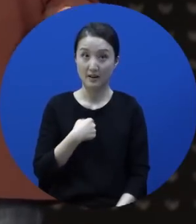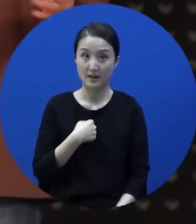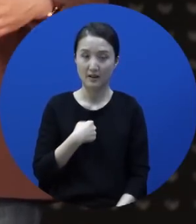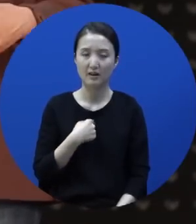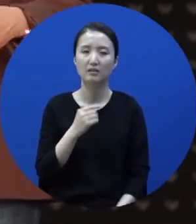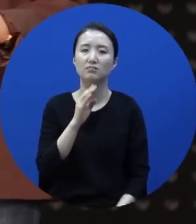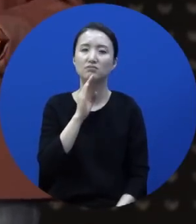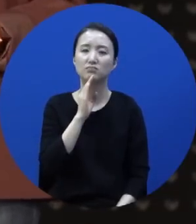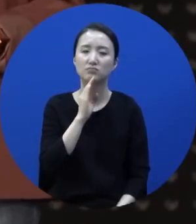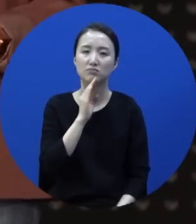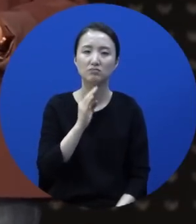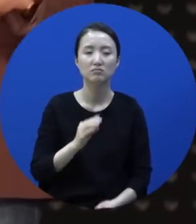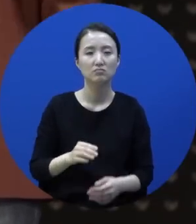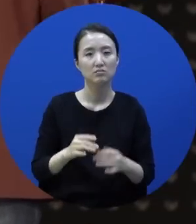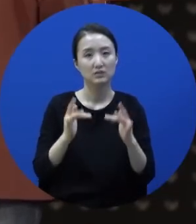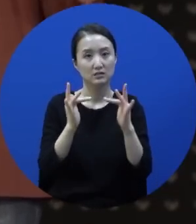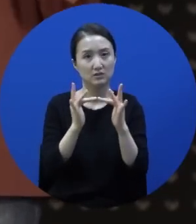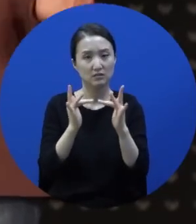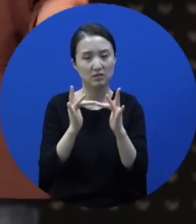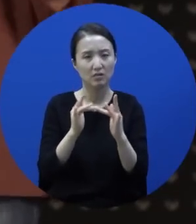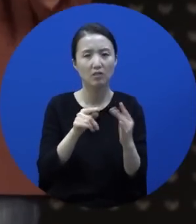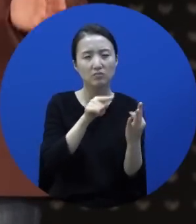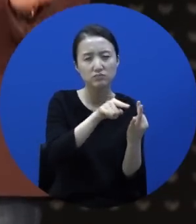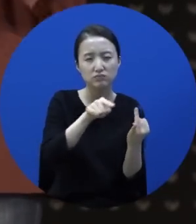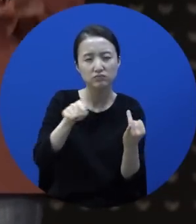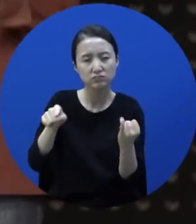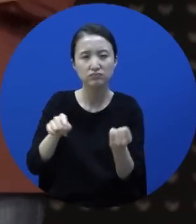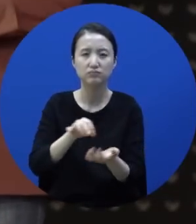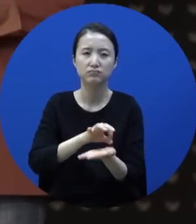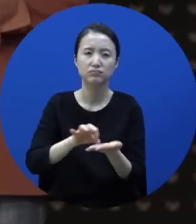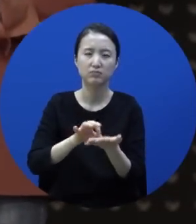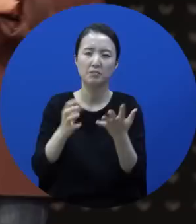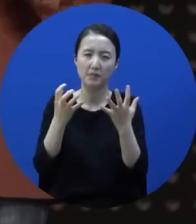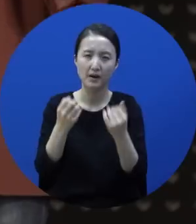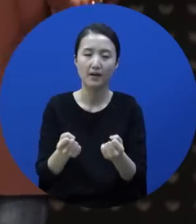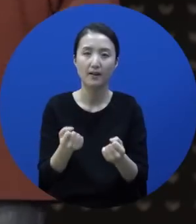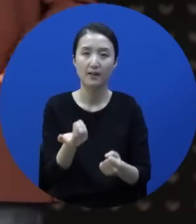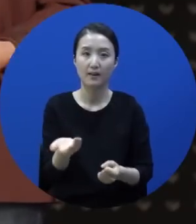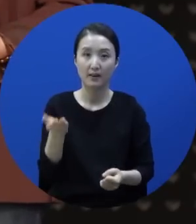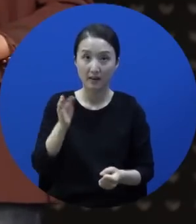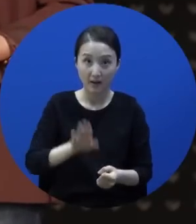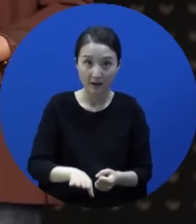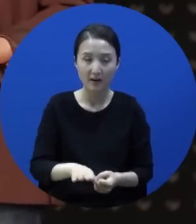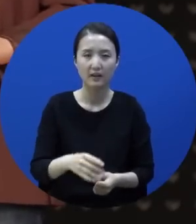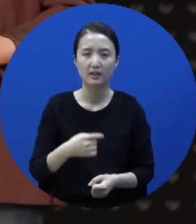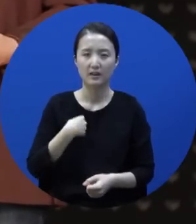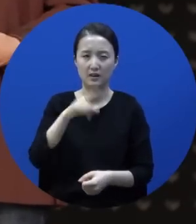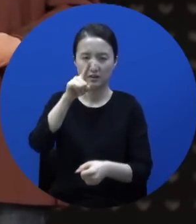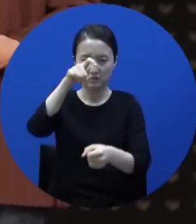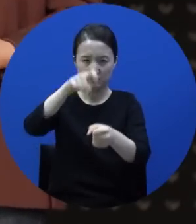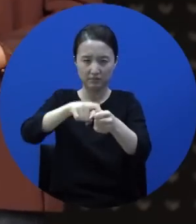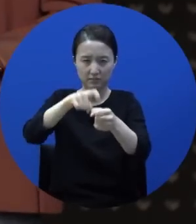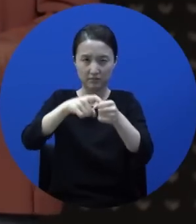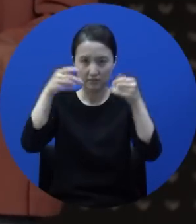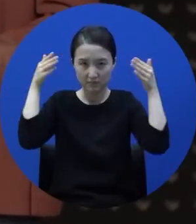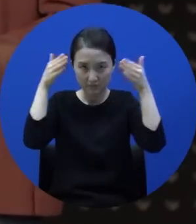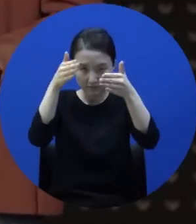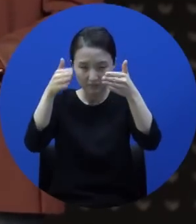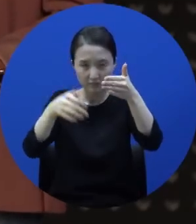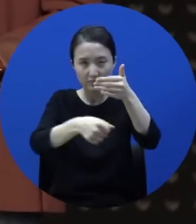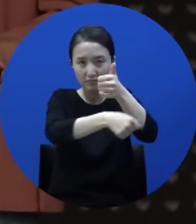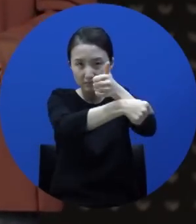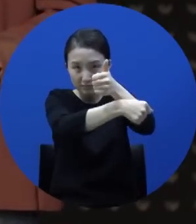경우도 다양한 채널들을 운영하지만 그 다른 서브의 보조 채널들이 주 채널을 가기 위한 목적으로서 활용을 하고